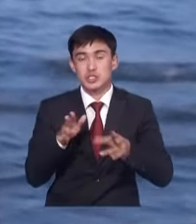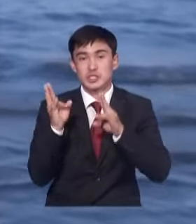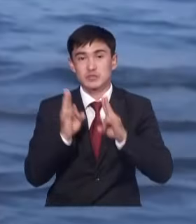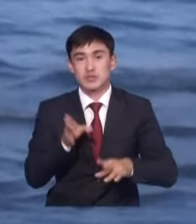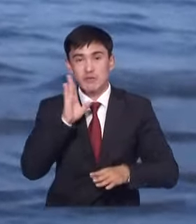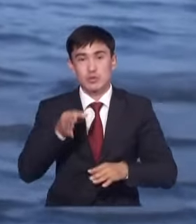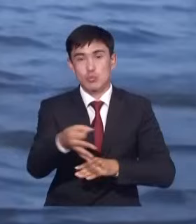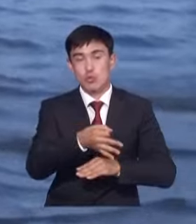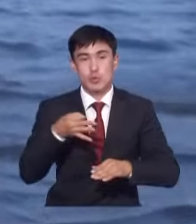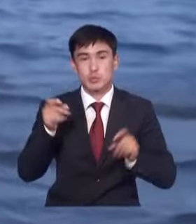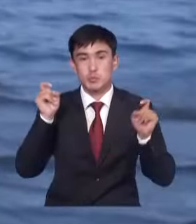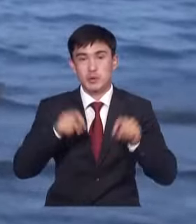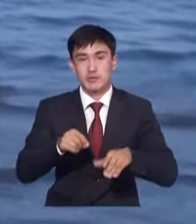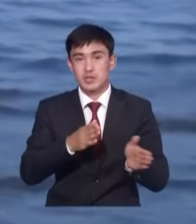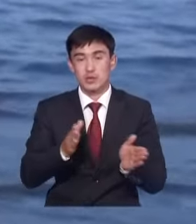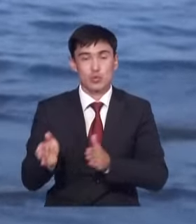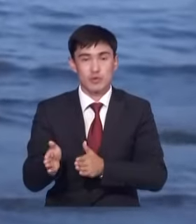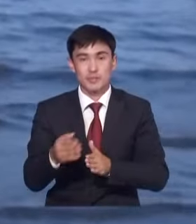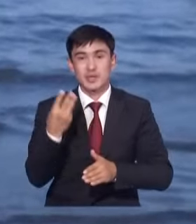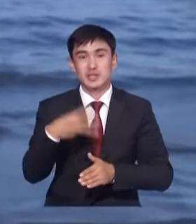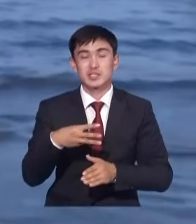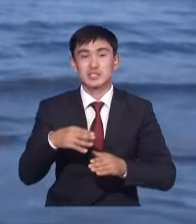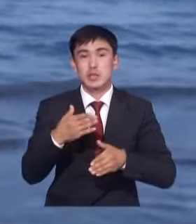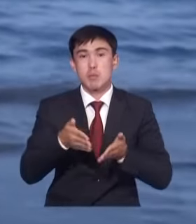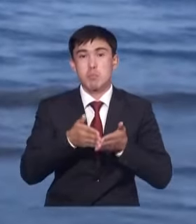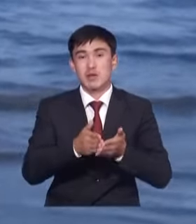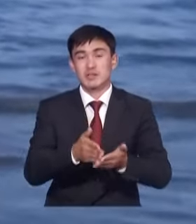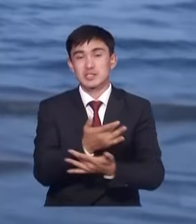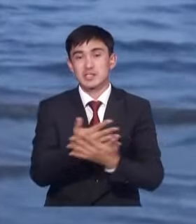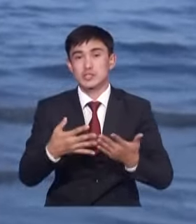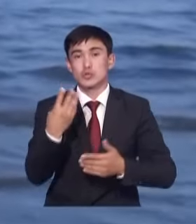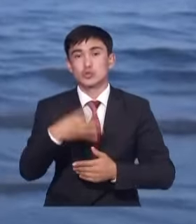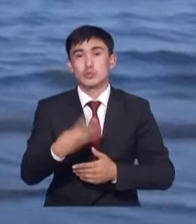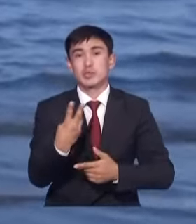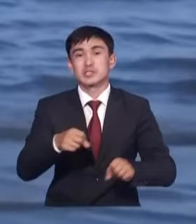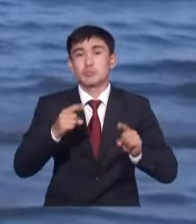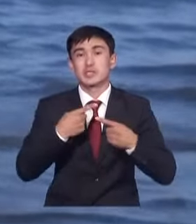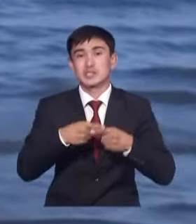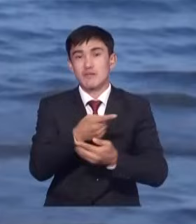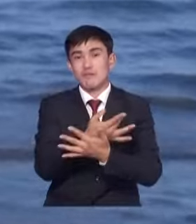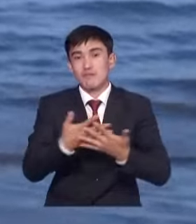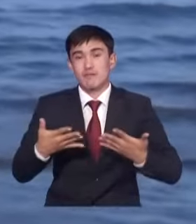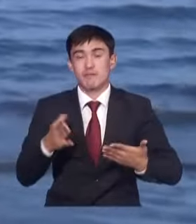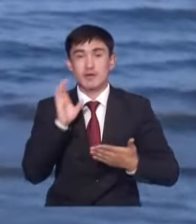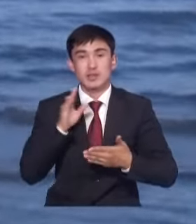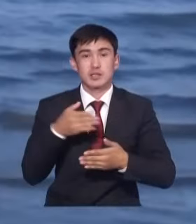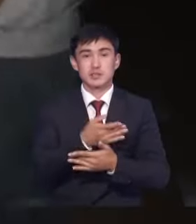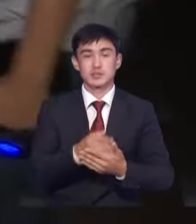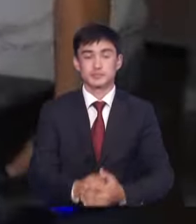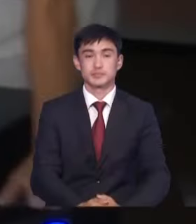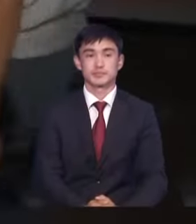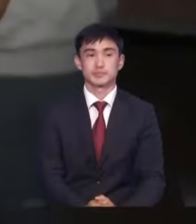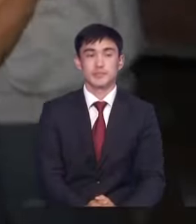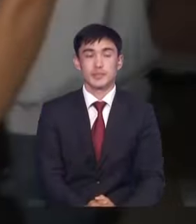на водоемах области приведены в готовность 30 плавательных средств и 45 единиц водолазного оборудования и снаряжения.